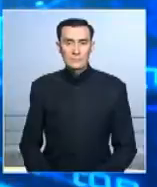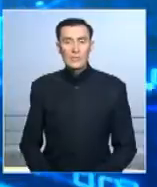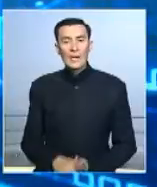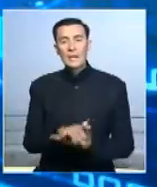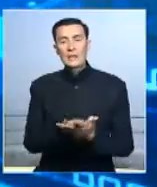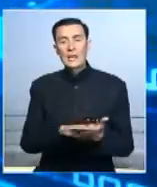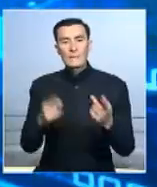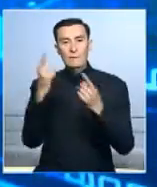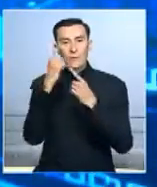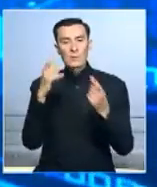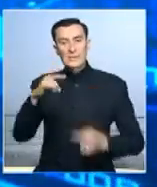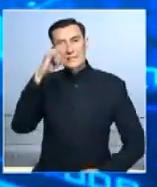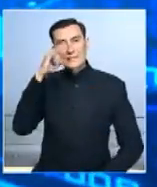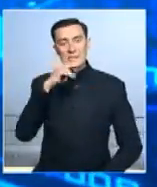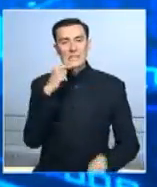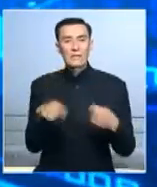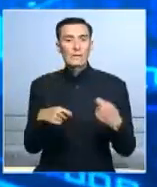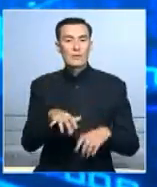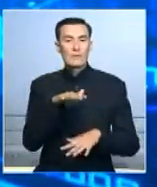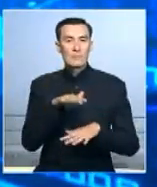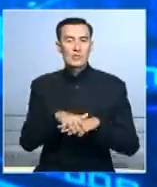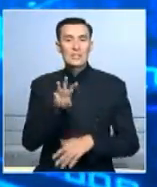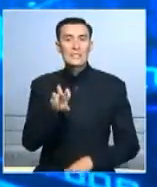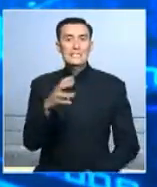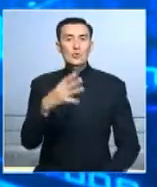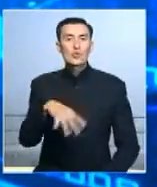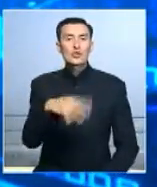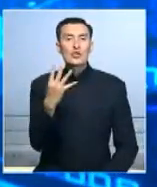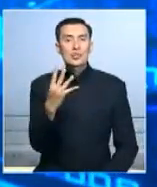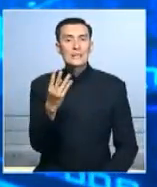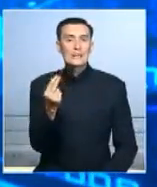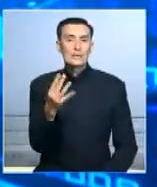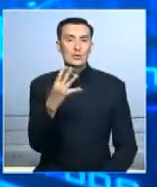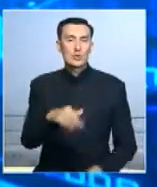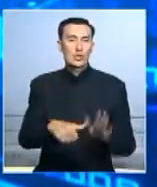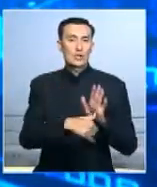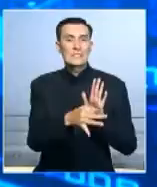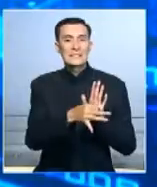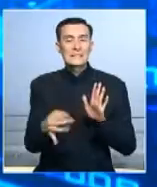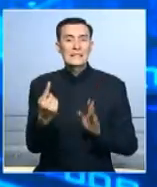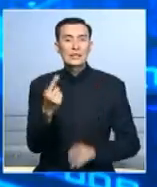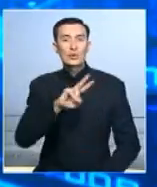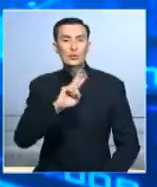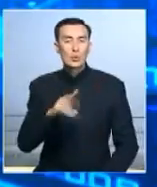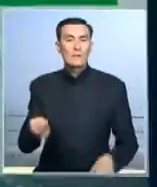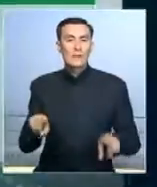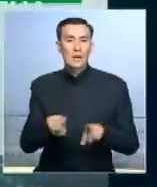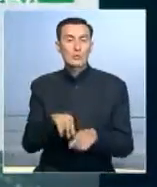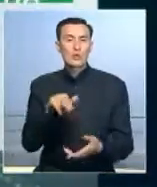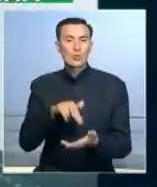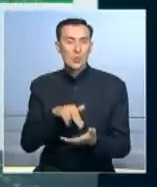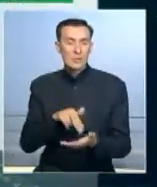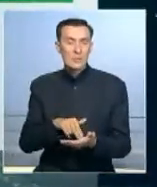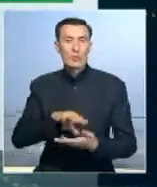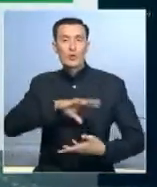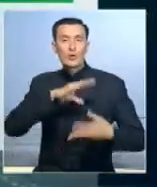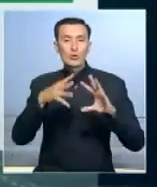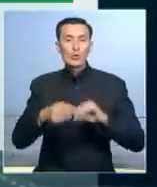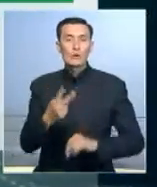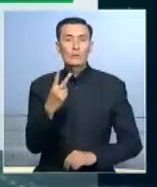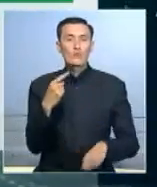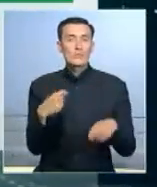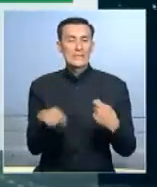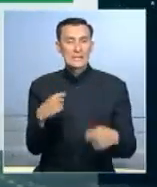далее информация с казахстанской фондовой бирже 344 тенге 46 ее на в за доллар таком средневзвешенный курс по итогам